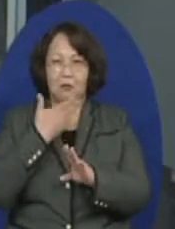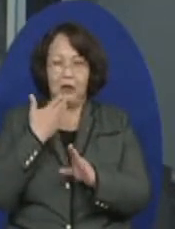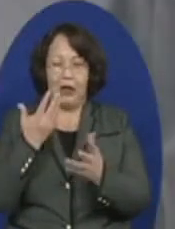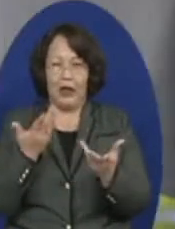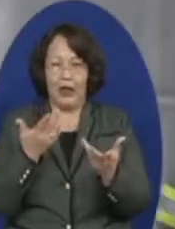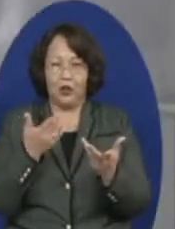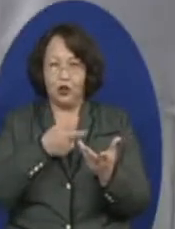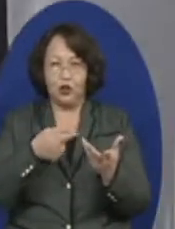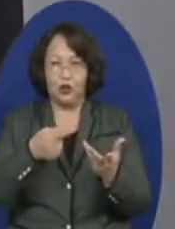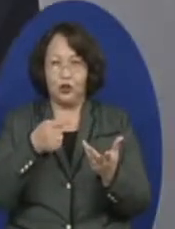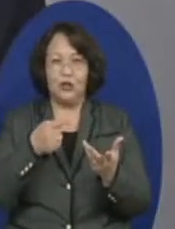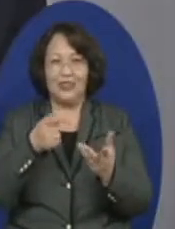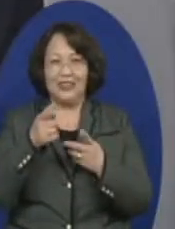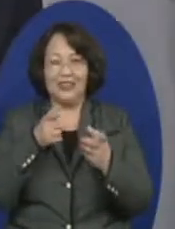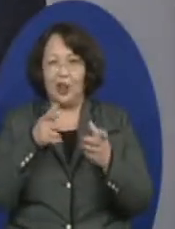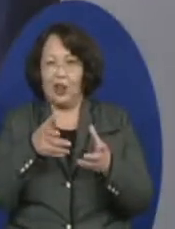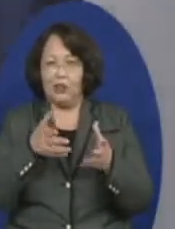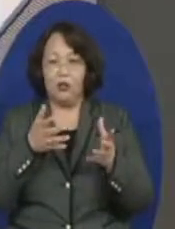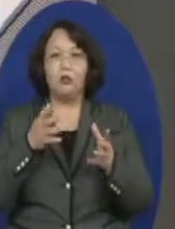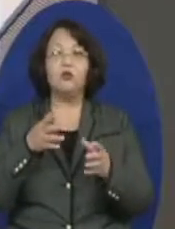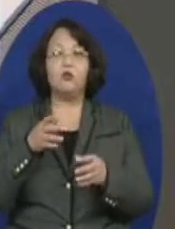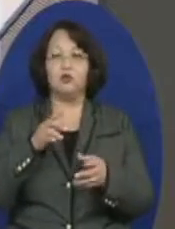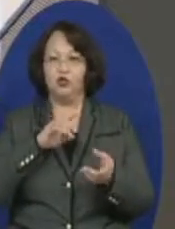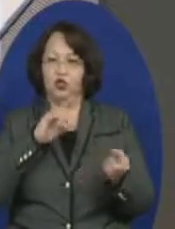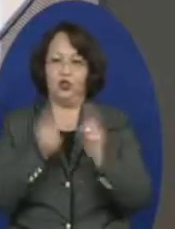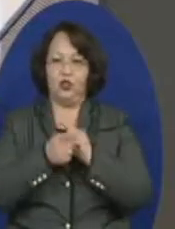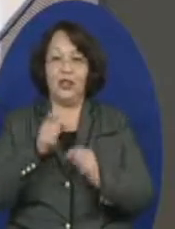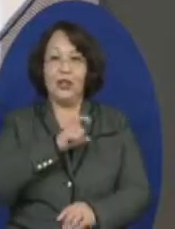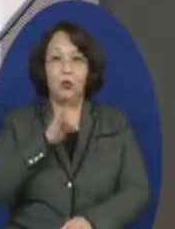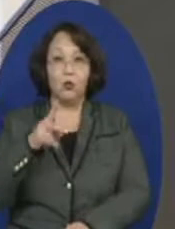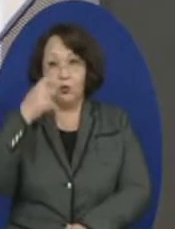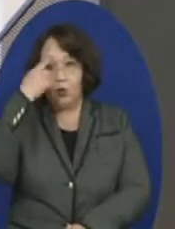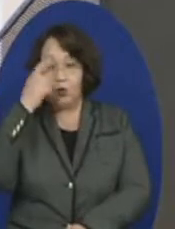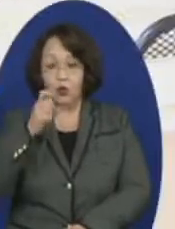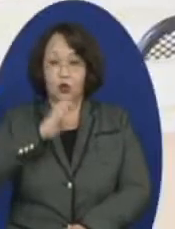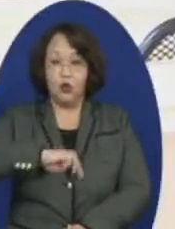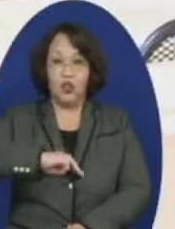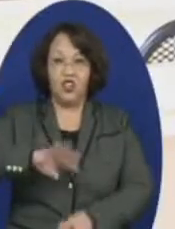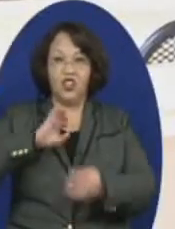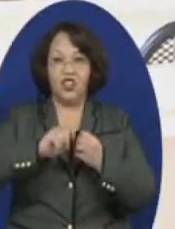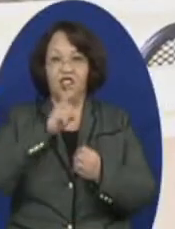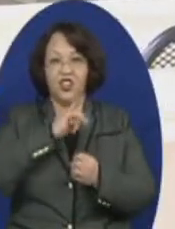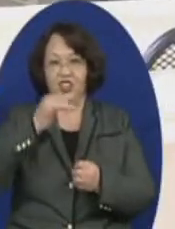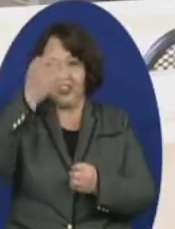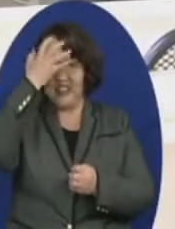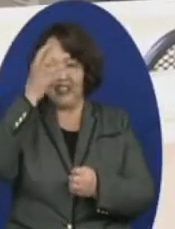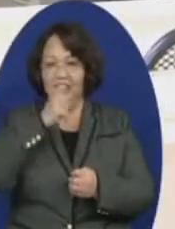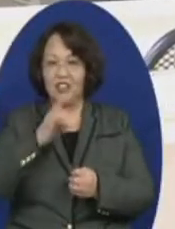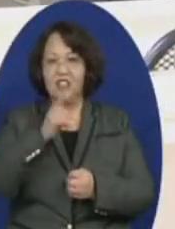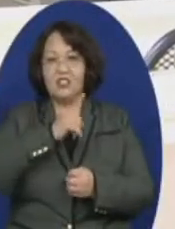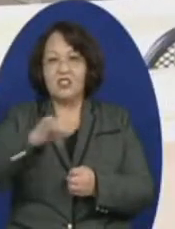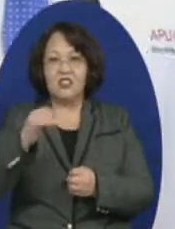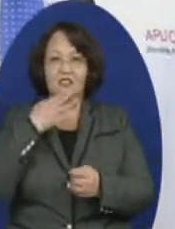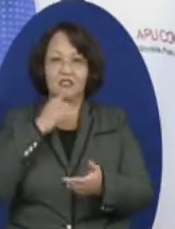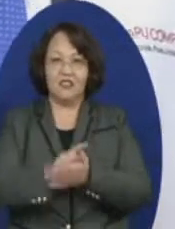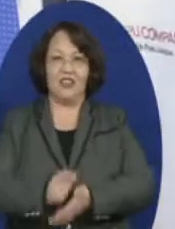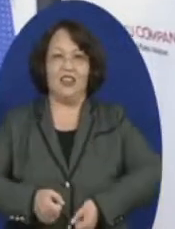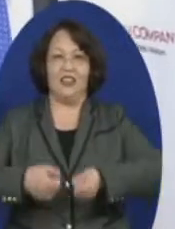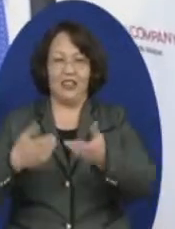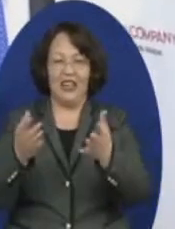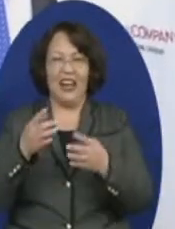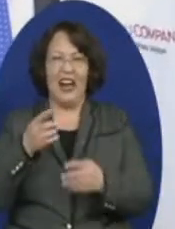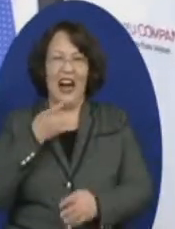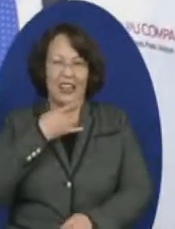бууруулах зорилгоор эрүүл Монгол хүн хөтөлбөр боловсруулж хэрэгжилтийг хангах талаар засгийн газар чиглэлөх тухай зарилгыг гаргасан билээ. Энэ хүрээнд